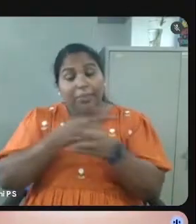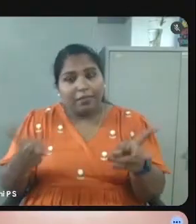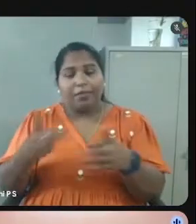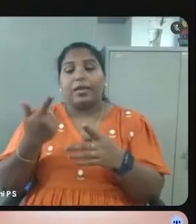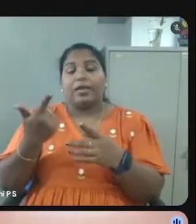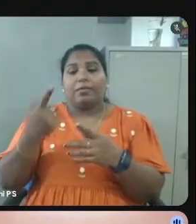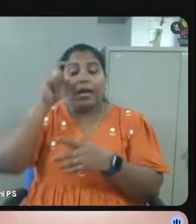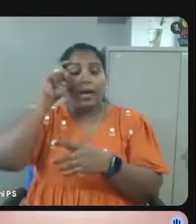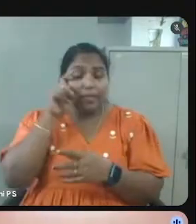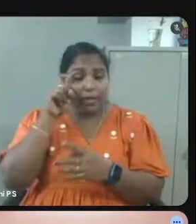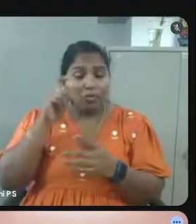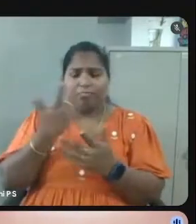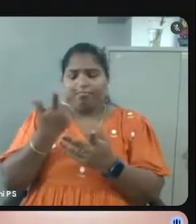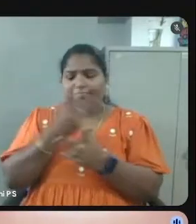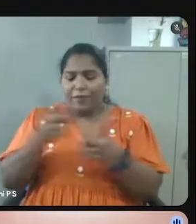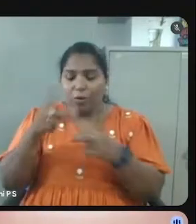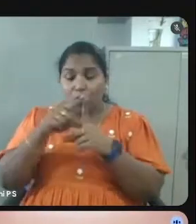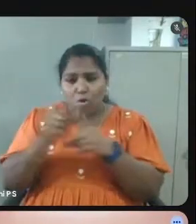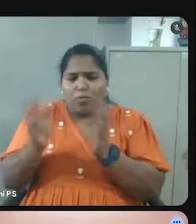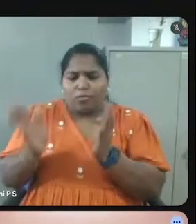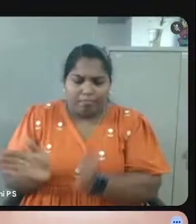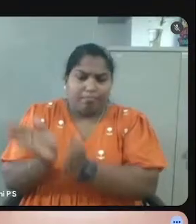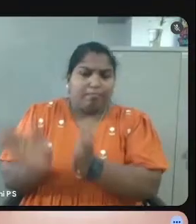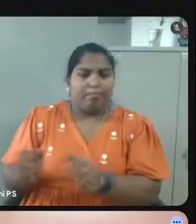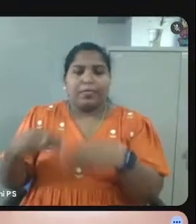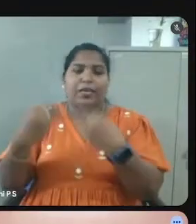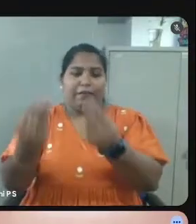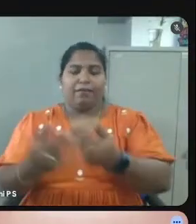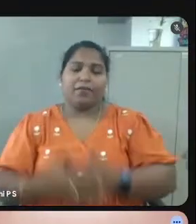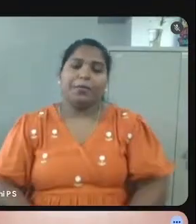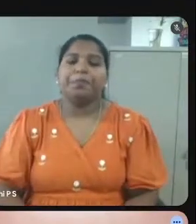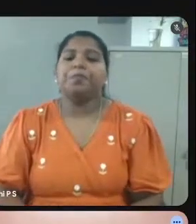സെക്ഷുവൽ ആക്ടിവിറ്റിയെ ഒന്ന് മുന്നോട്ട് പോവാൻ സാധിക്കും.